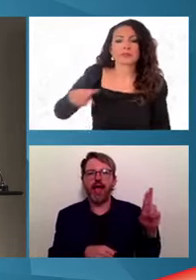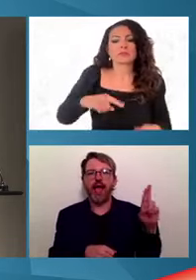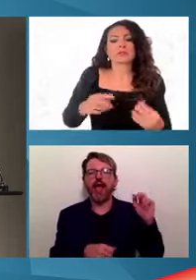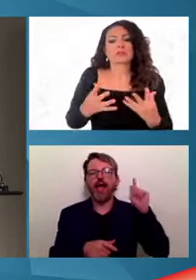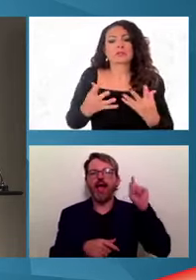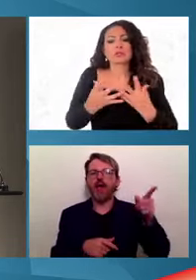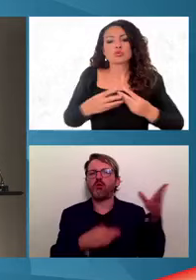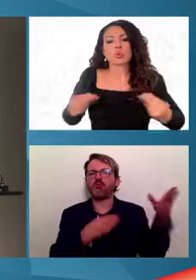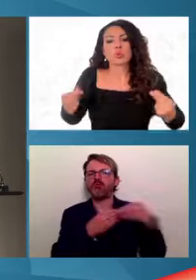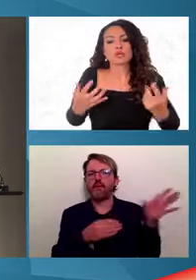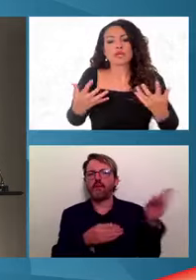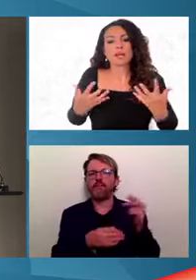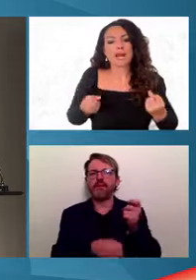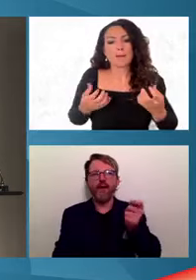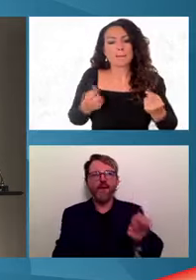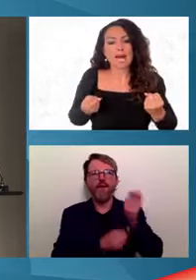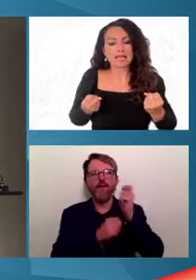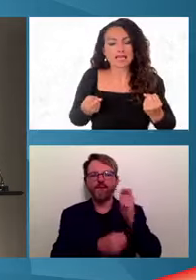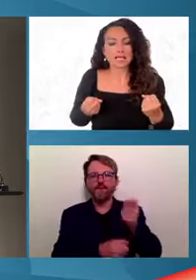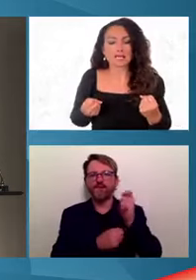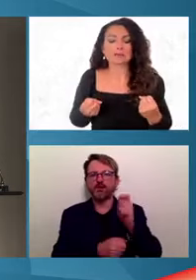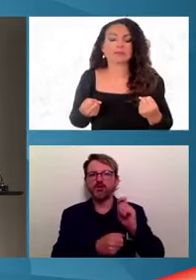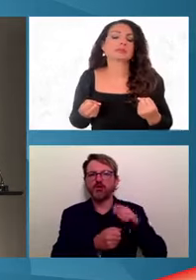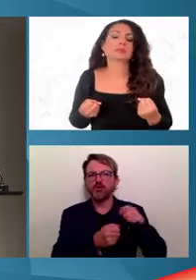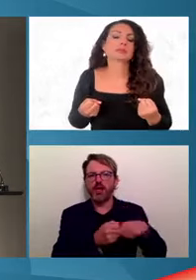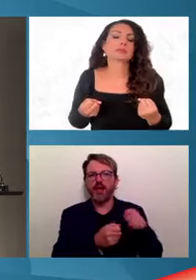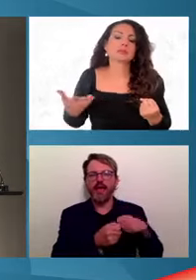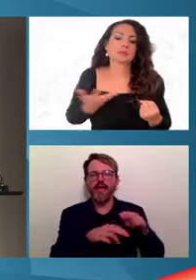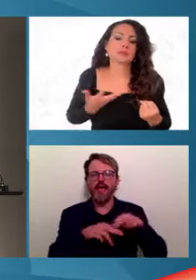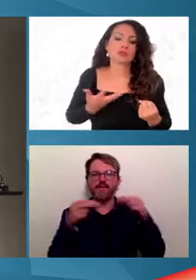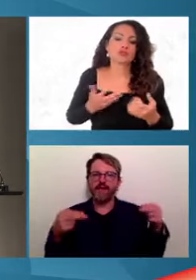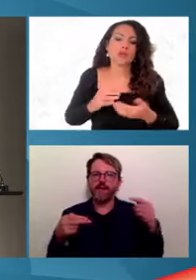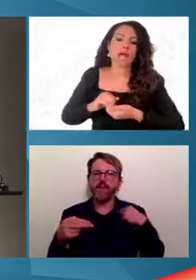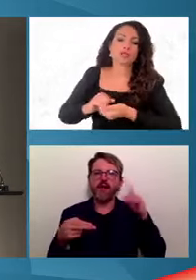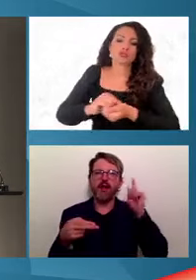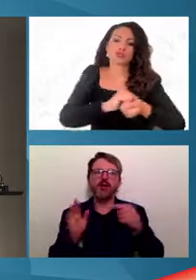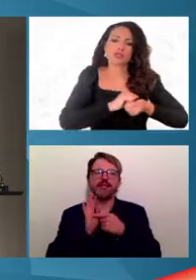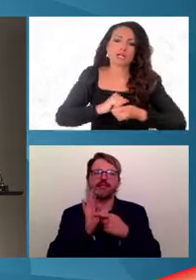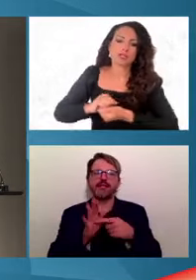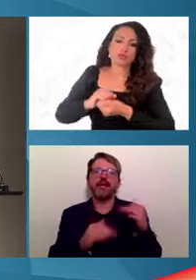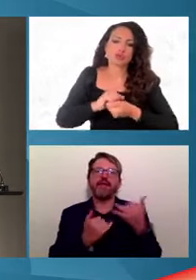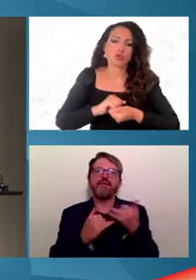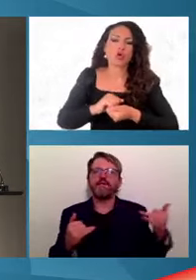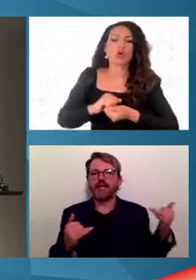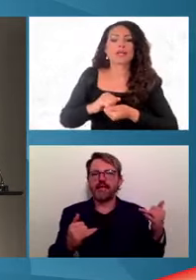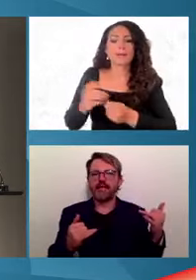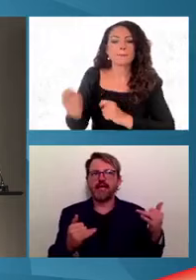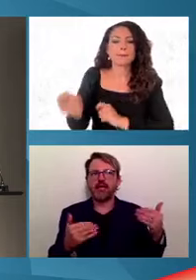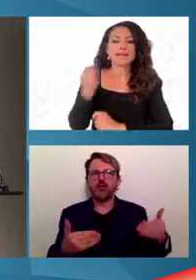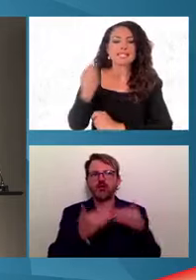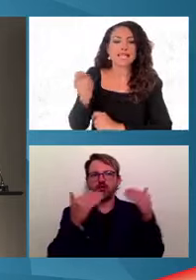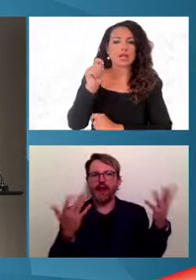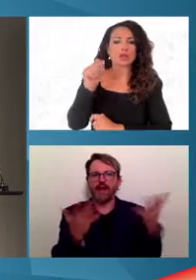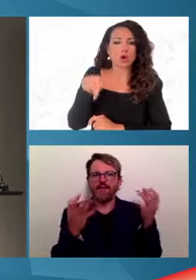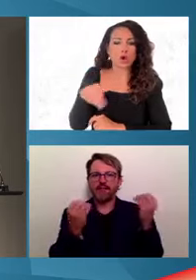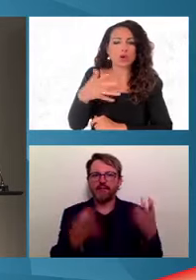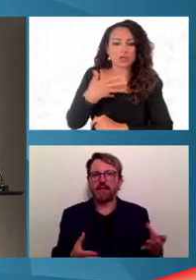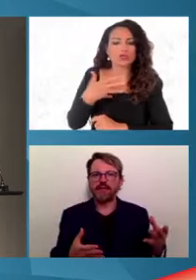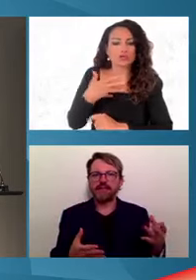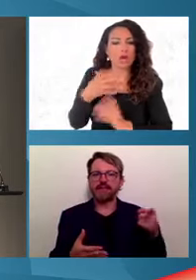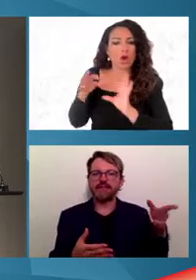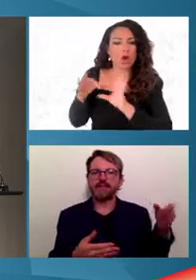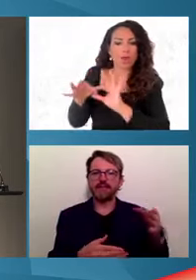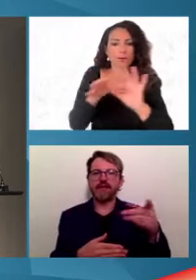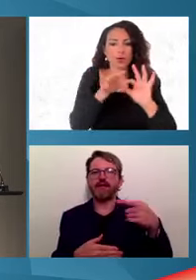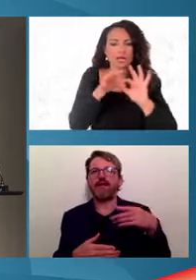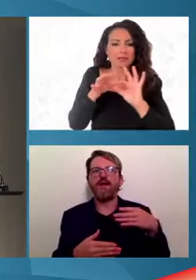mit dem Fischereiverband, dass es uns gelungen ist, aufzuzeigen, die Schäden, die angerichtet werden, ebenfalls wieder an autochtonen